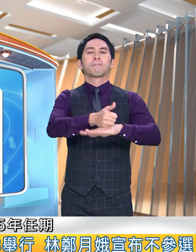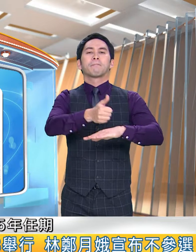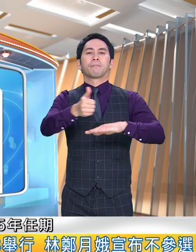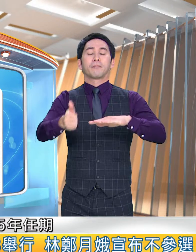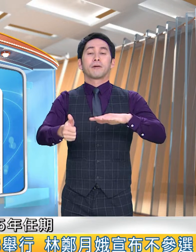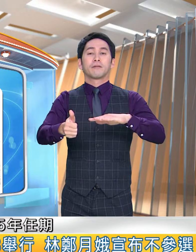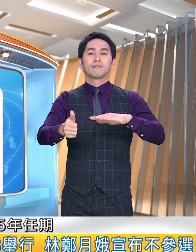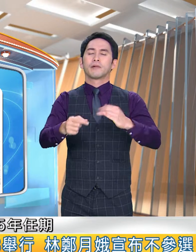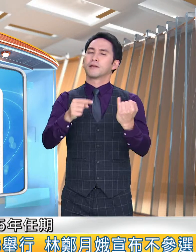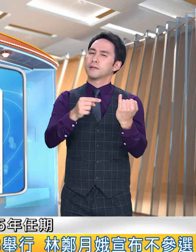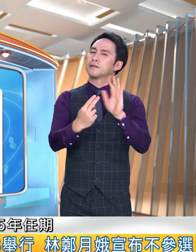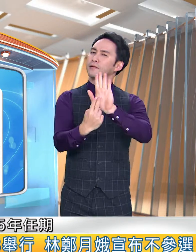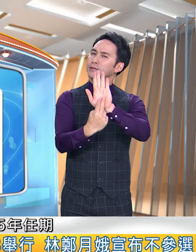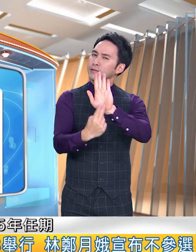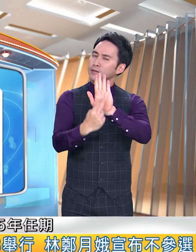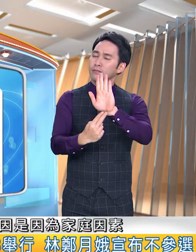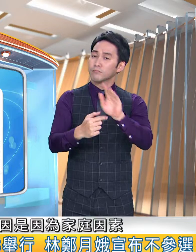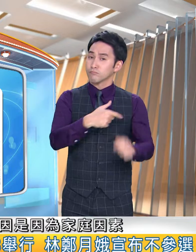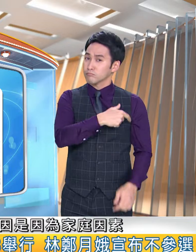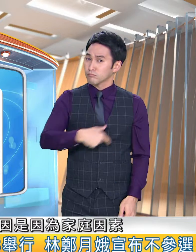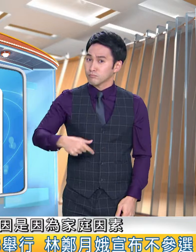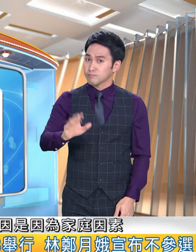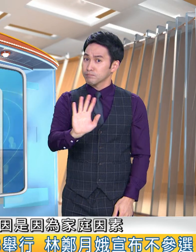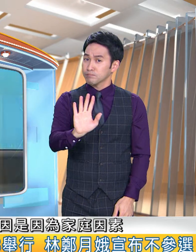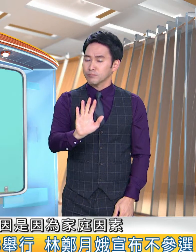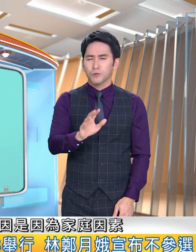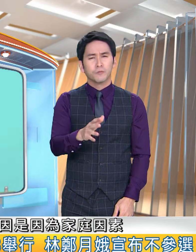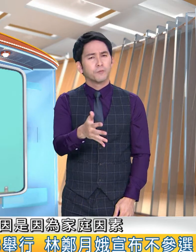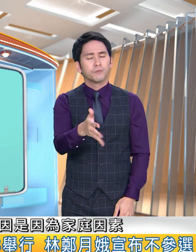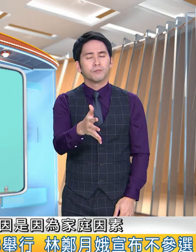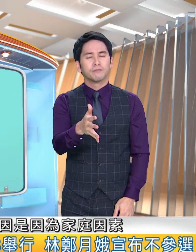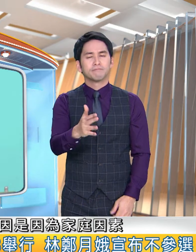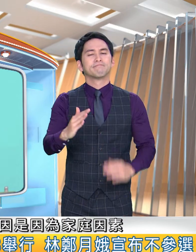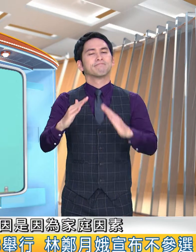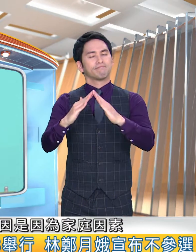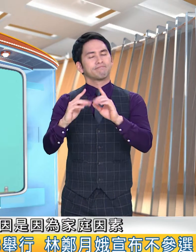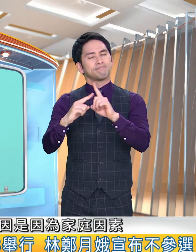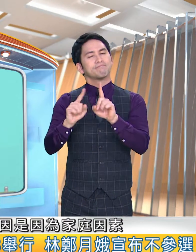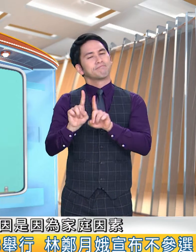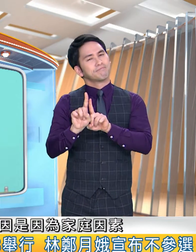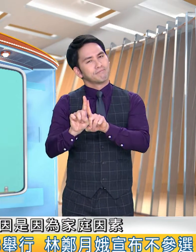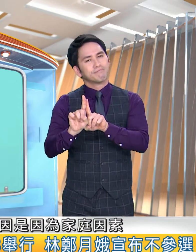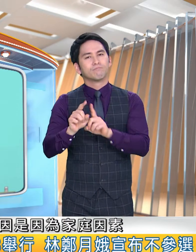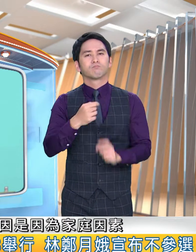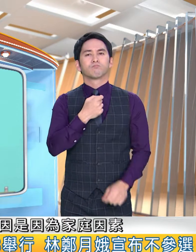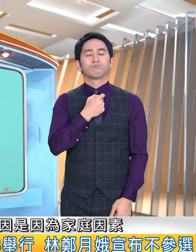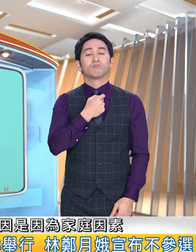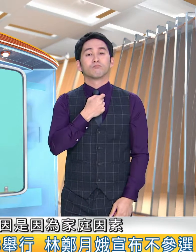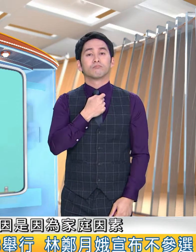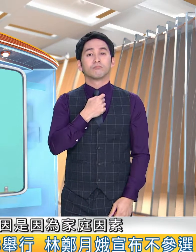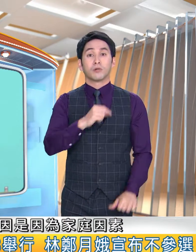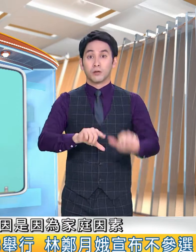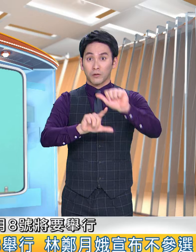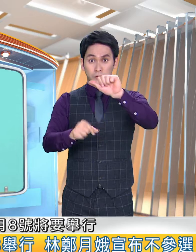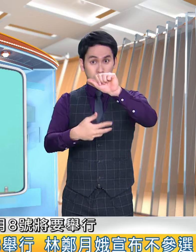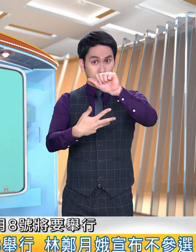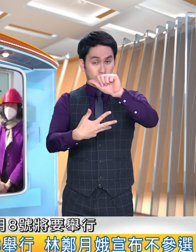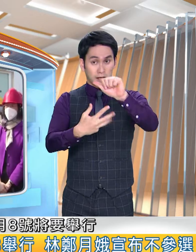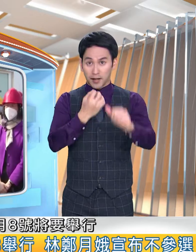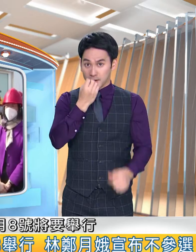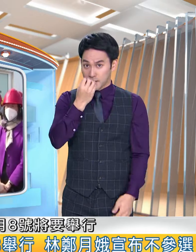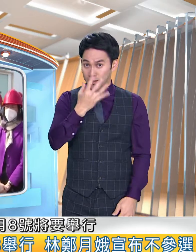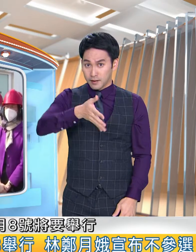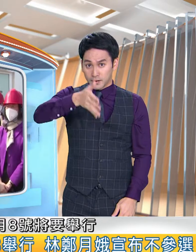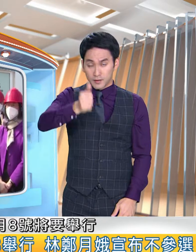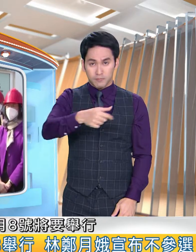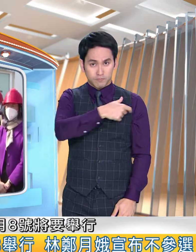将会结束5年的任期。他表示不参选的原因是因为家庭因素。下